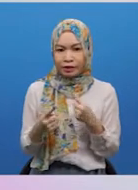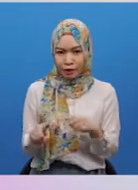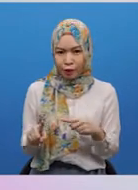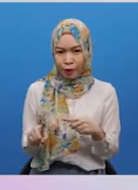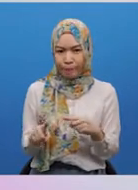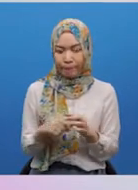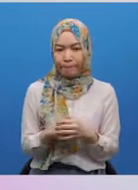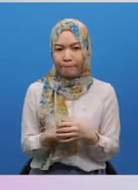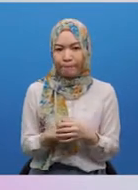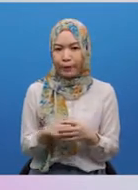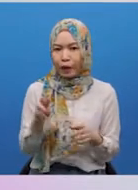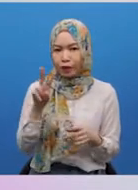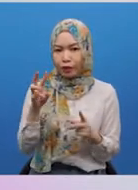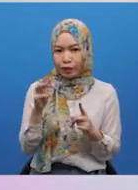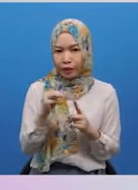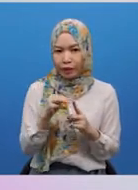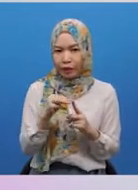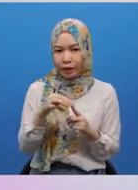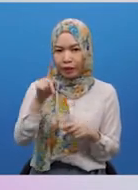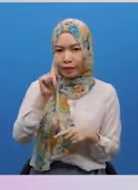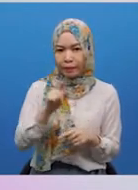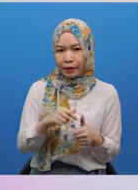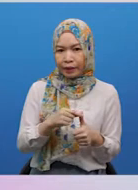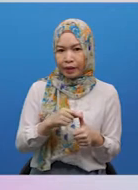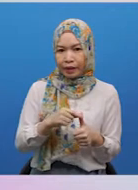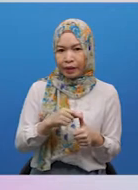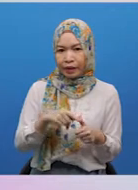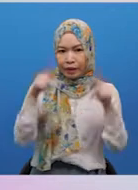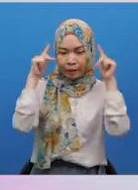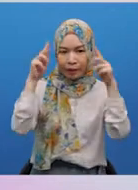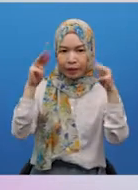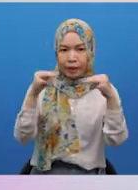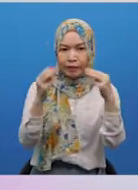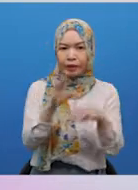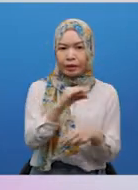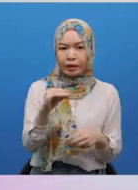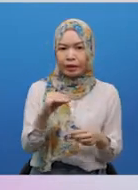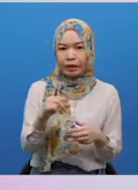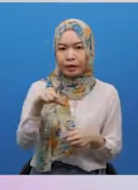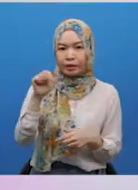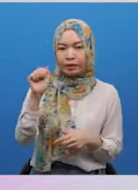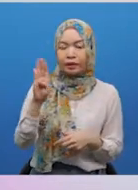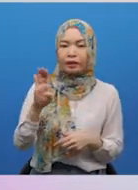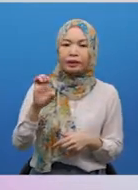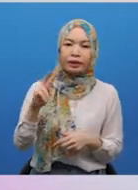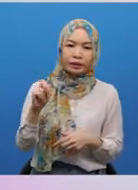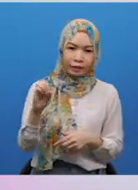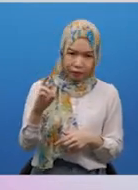berjawatan berikut. Pertama, Perdana Menteri dan kedua, Gubernur. 2 markah.